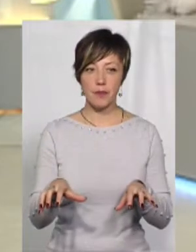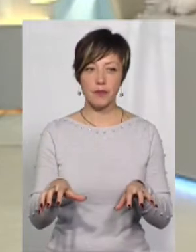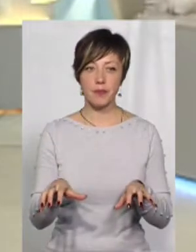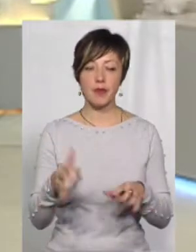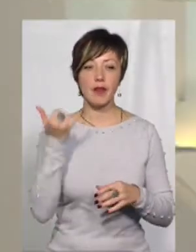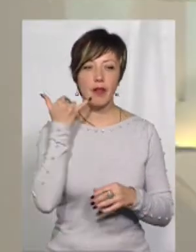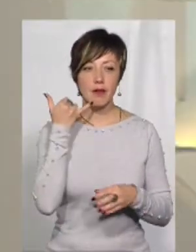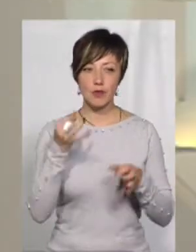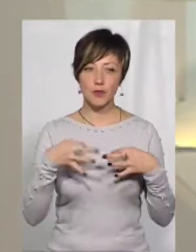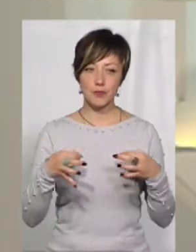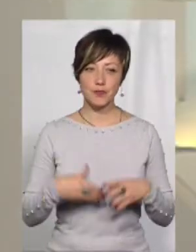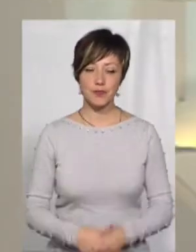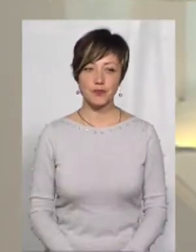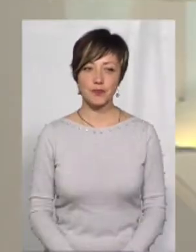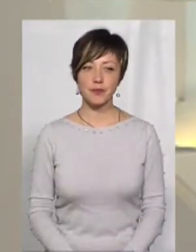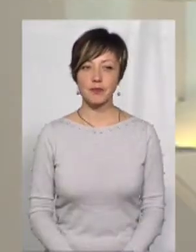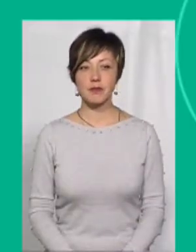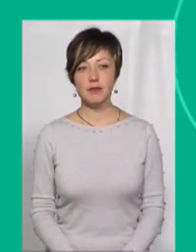Криворчук телефоном. Послухаємо.